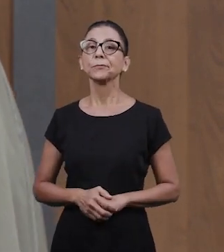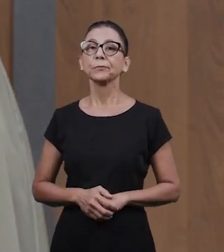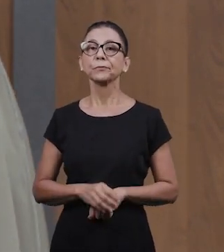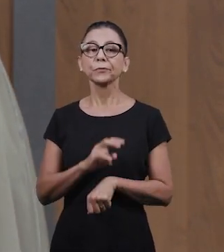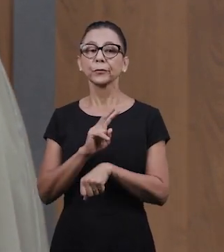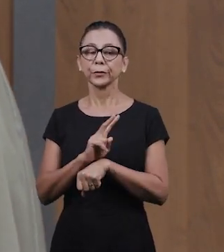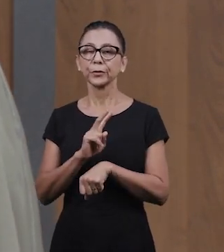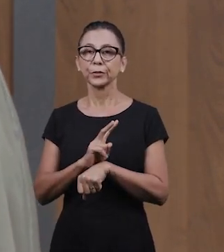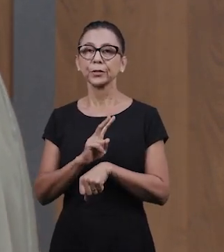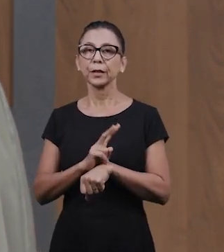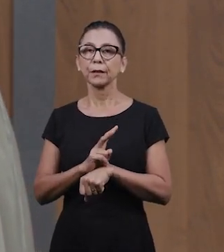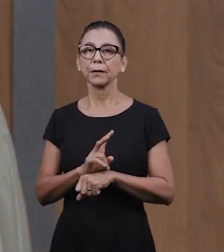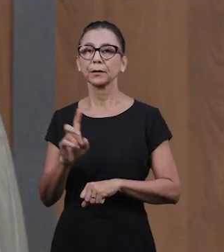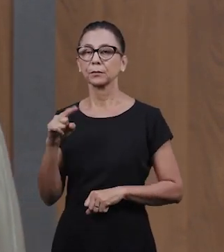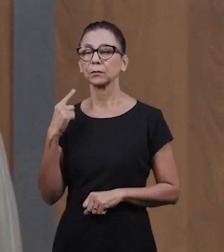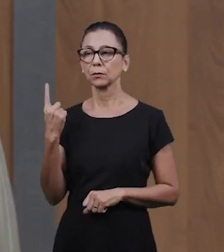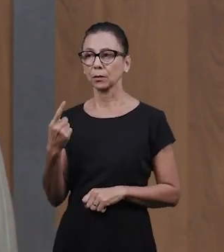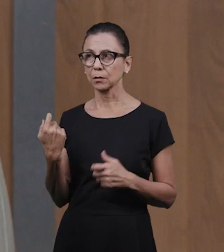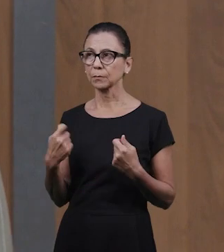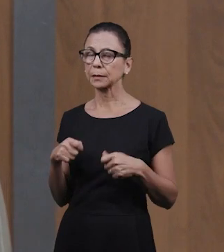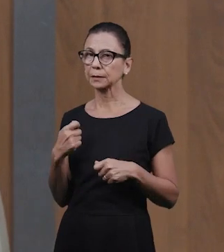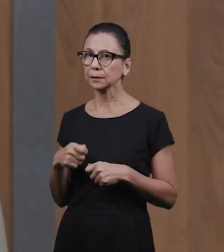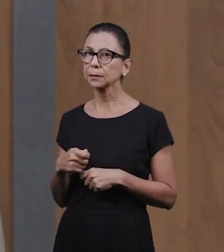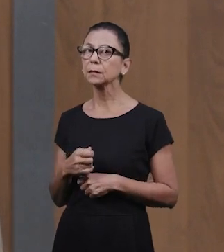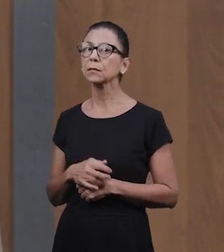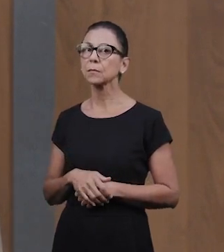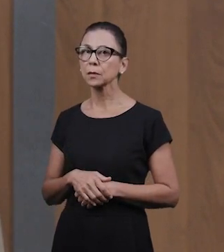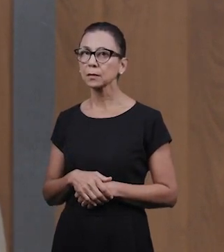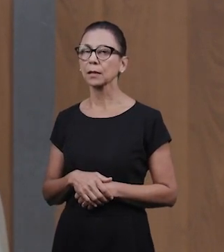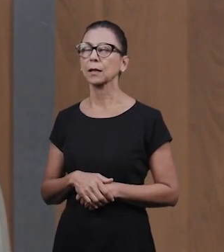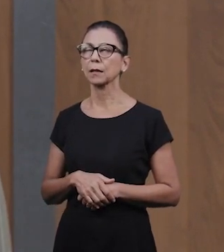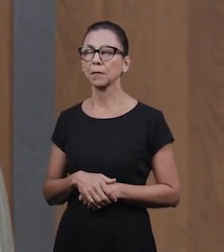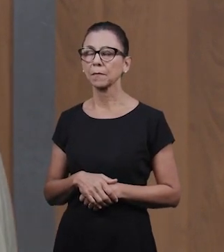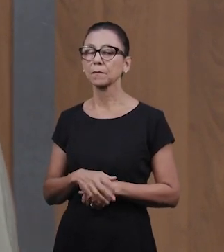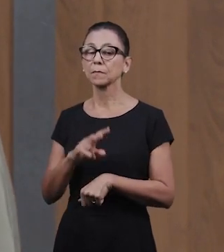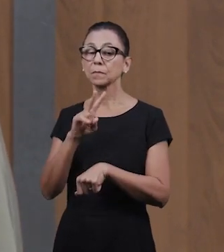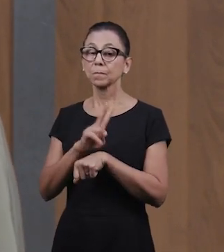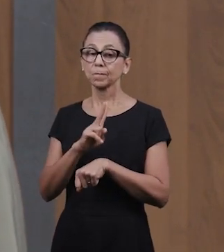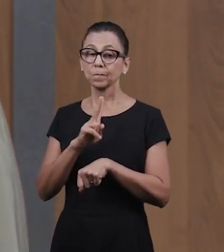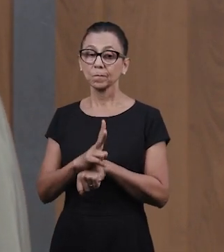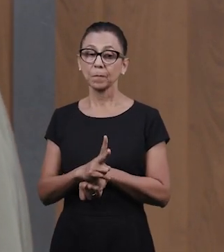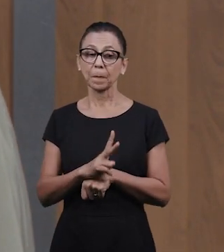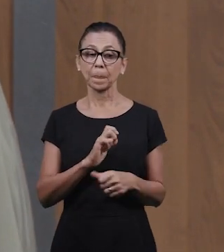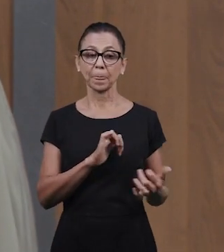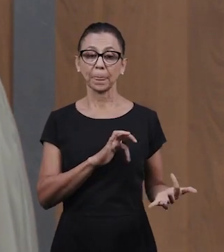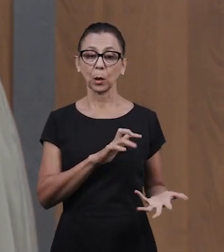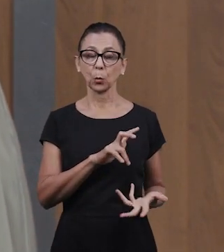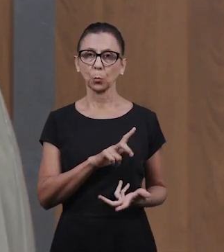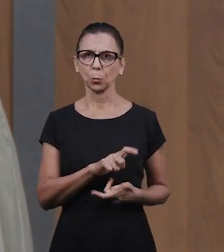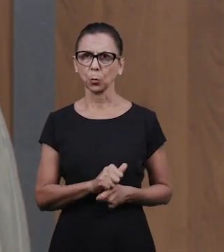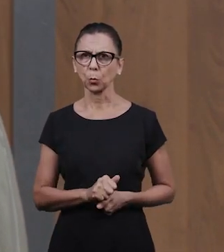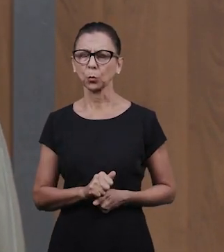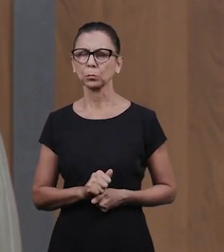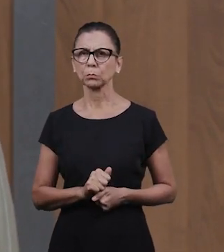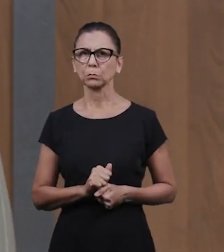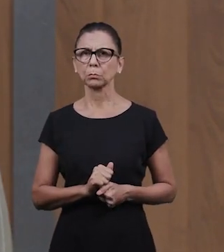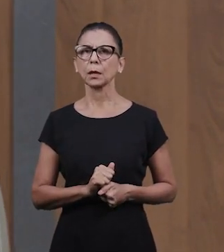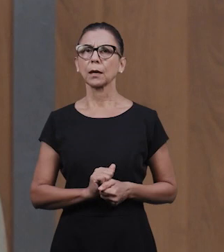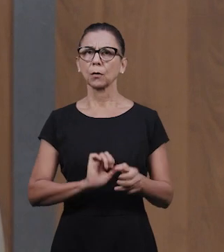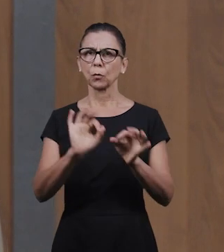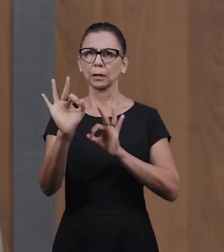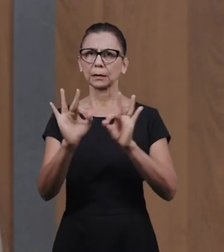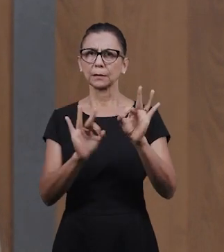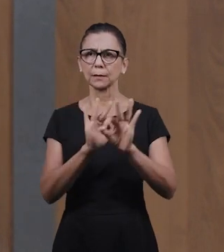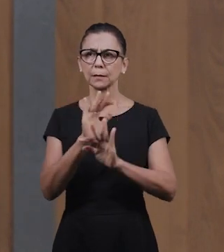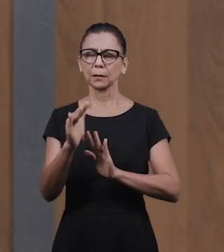qui étaient impliqués. Ils attendaient, mais ils étaient prêts. Nous aussi, nous avons besoin d'être serviteurs impliqués